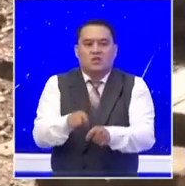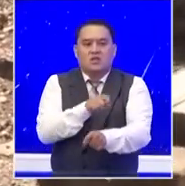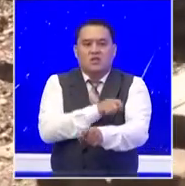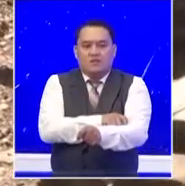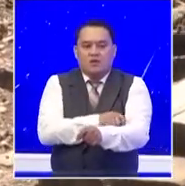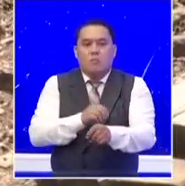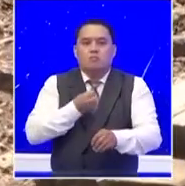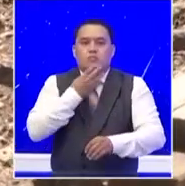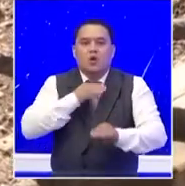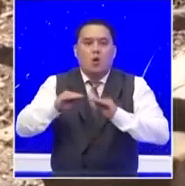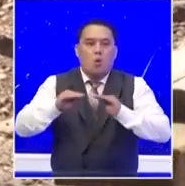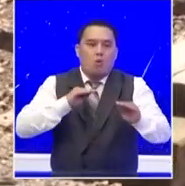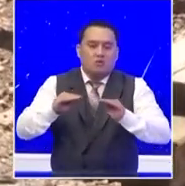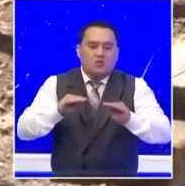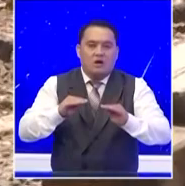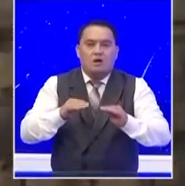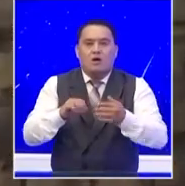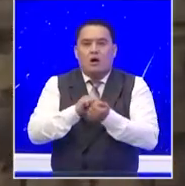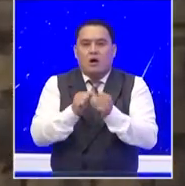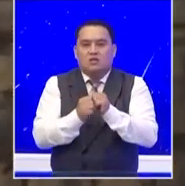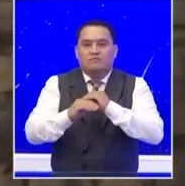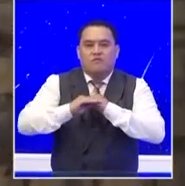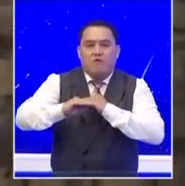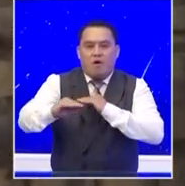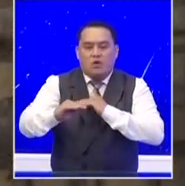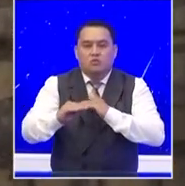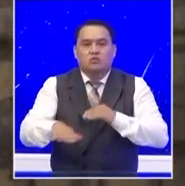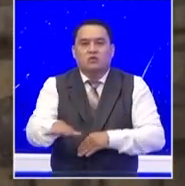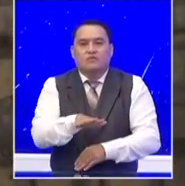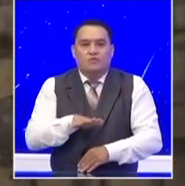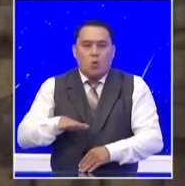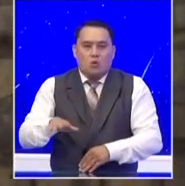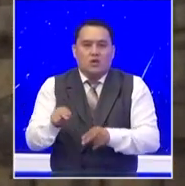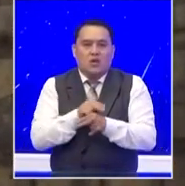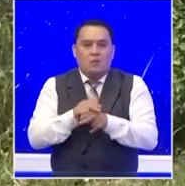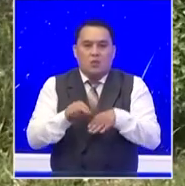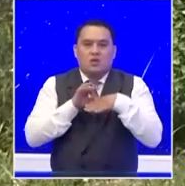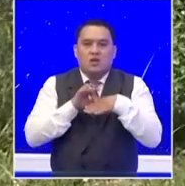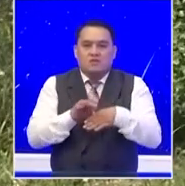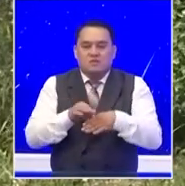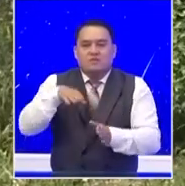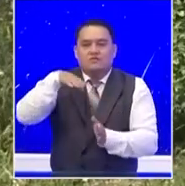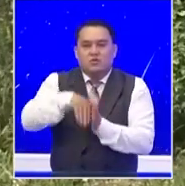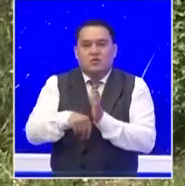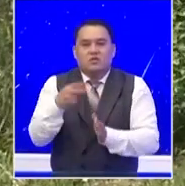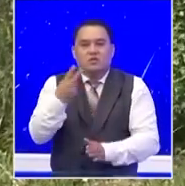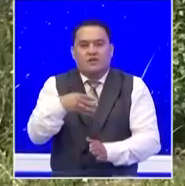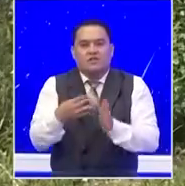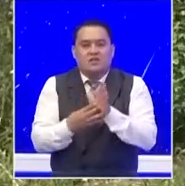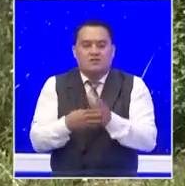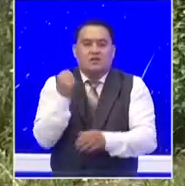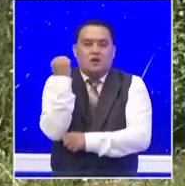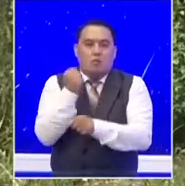рамках благоустройства проведут озеленение и асфальтирование дорожек, разобьют досуговую зону. В капитальном ремонте зданий задействовано 29